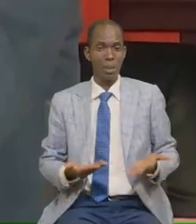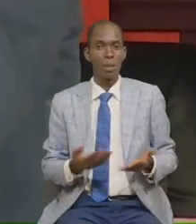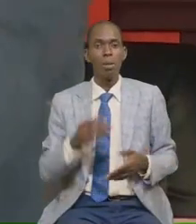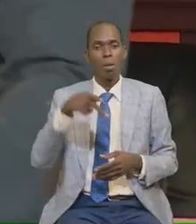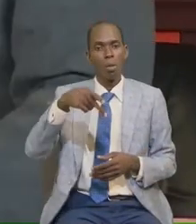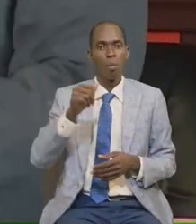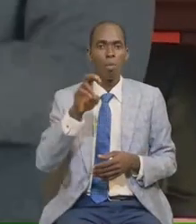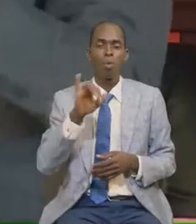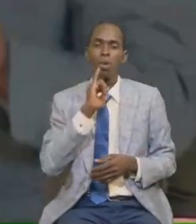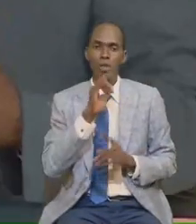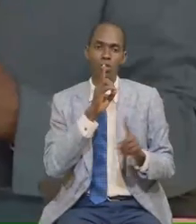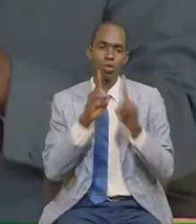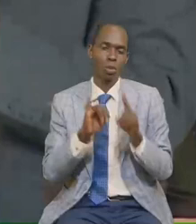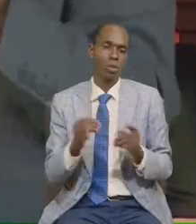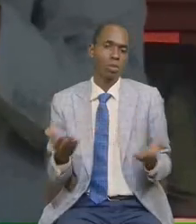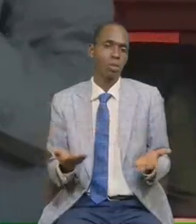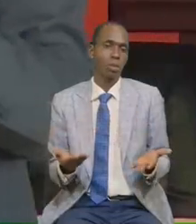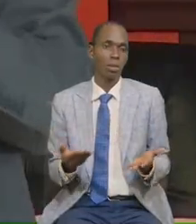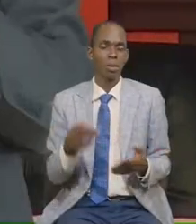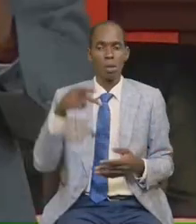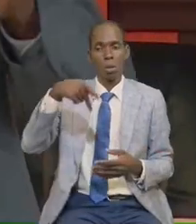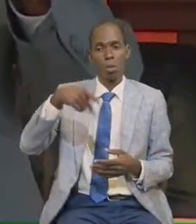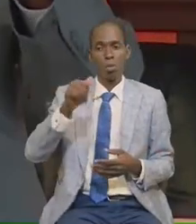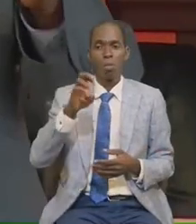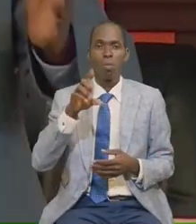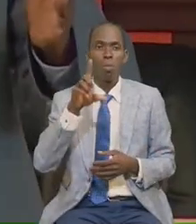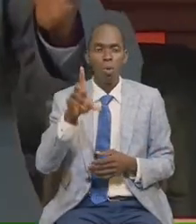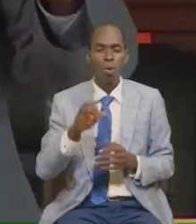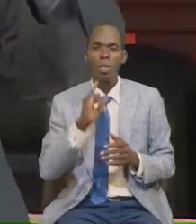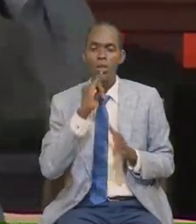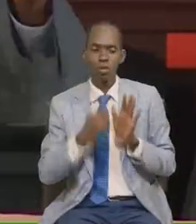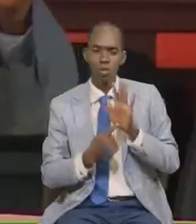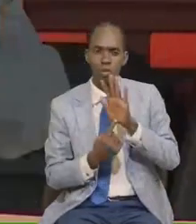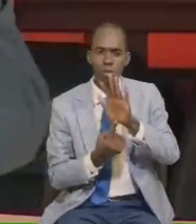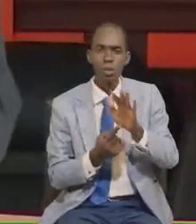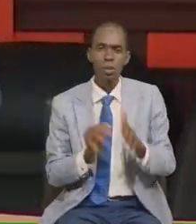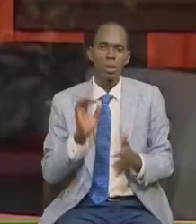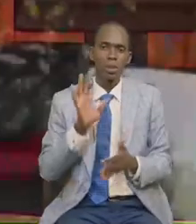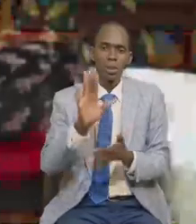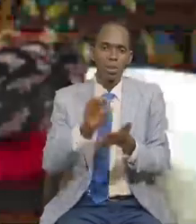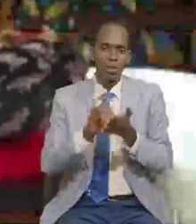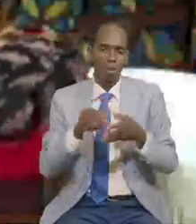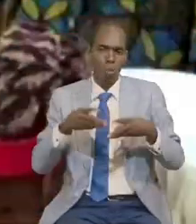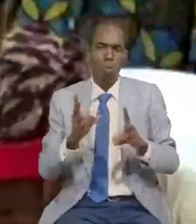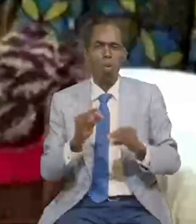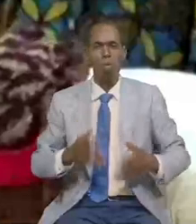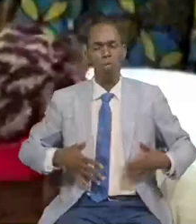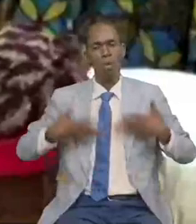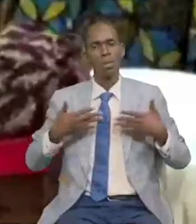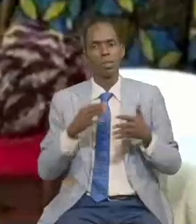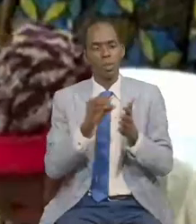ni les vêtements de personnes c'est Paul qui parle qui réveille son style de vie ses actions dans la